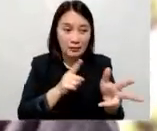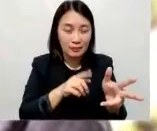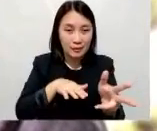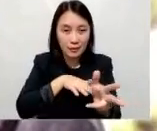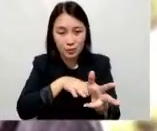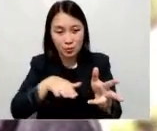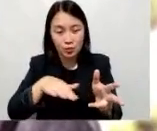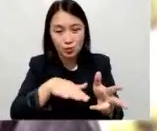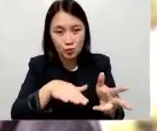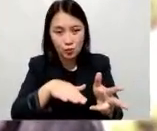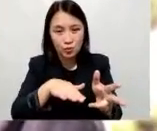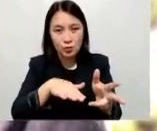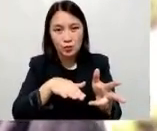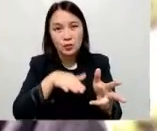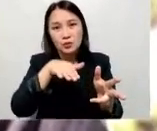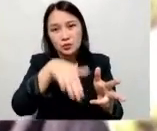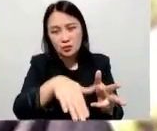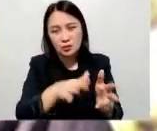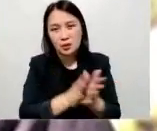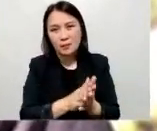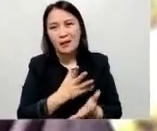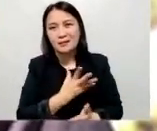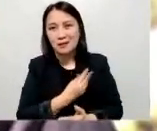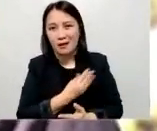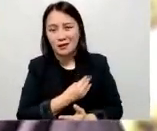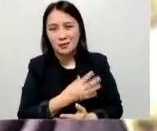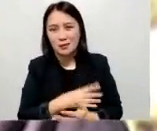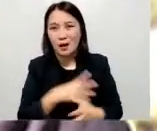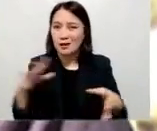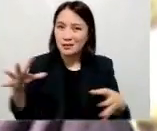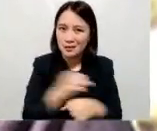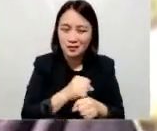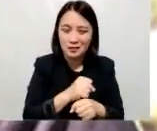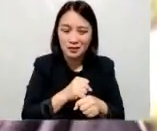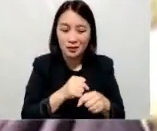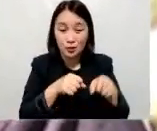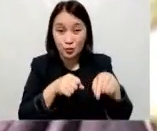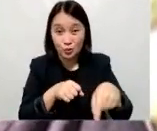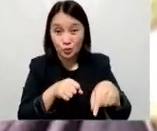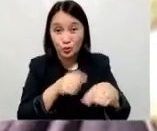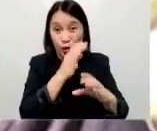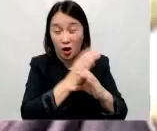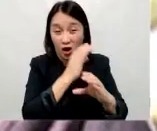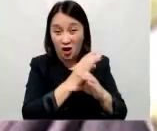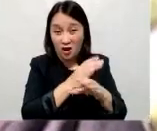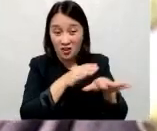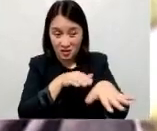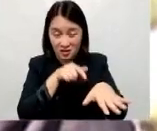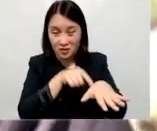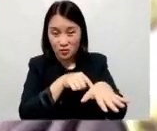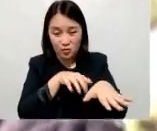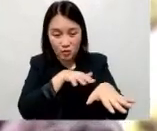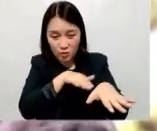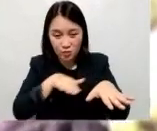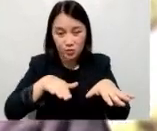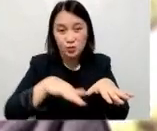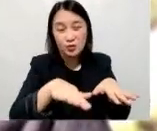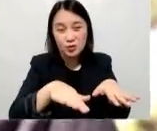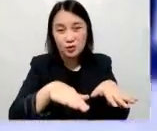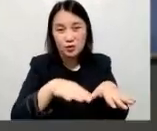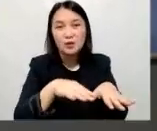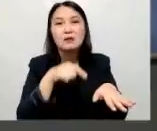dito. Natatakot kasi siya na ma-damage ang sasakyan na nasa harapan namin at iniwasan na lang niya. Ayun, nabangga kami